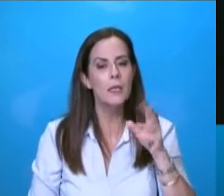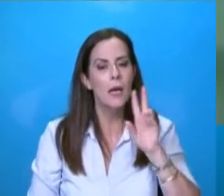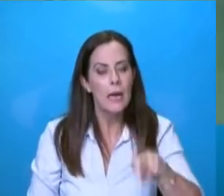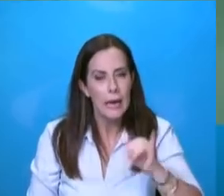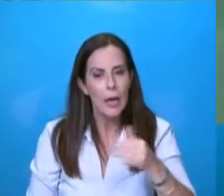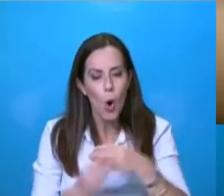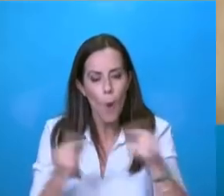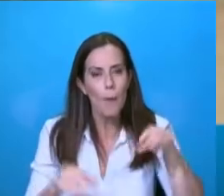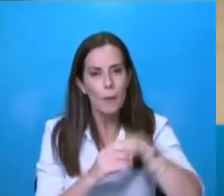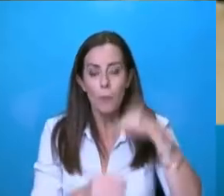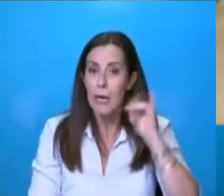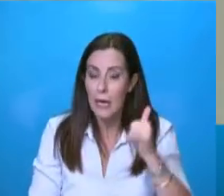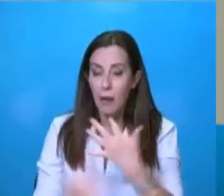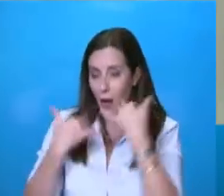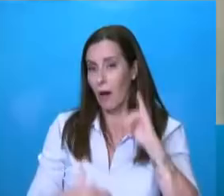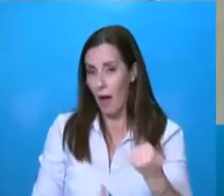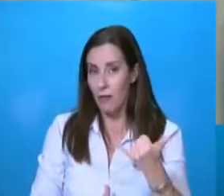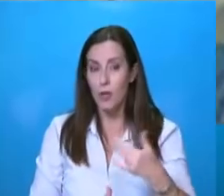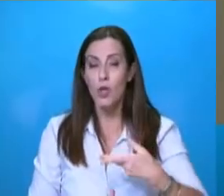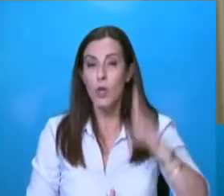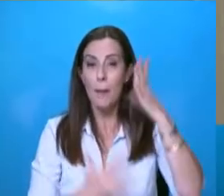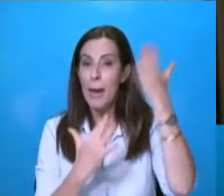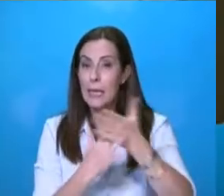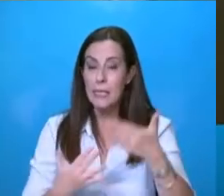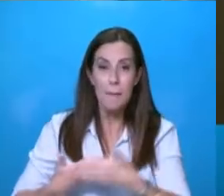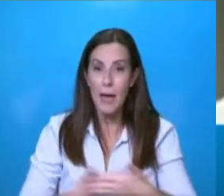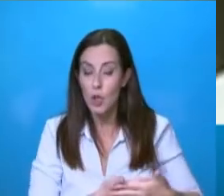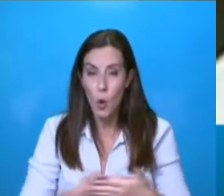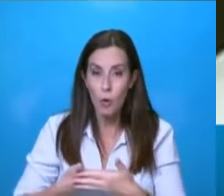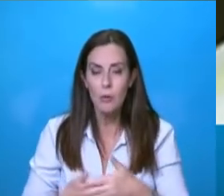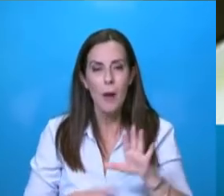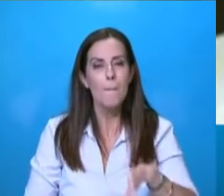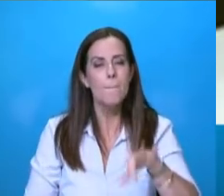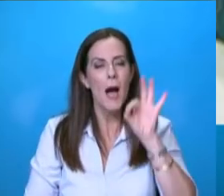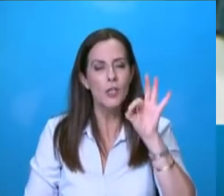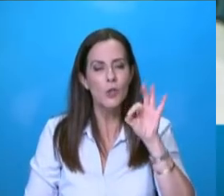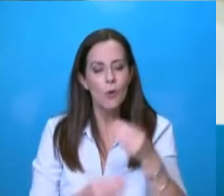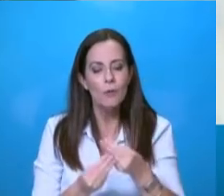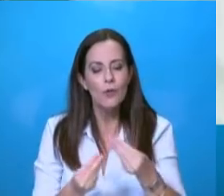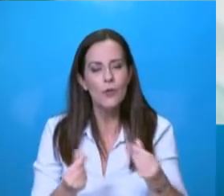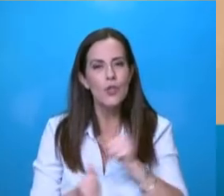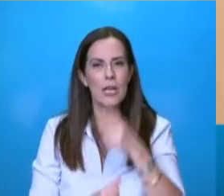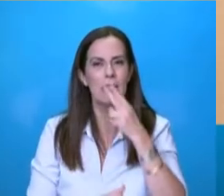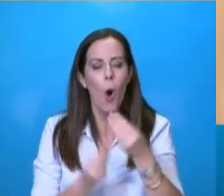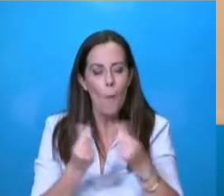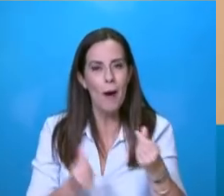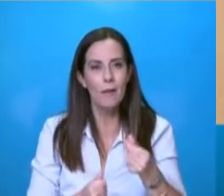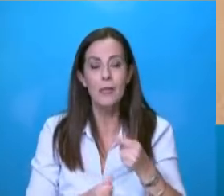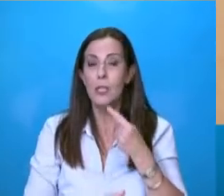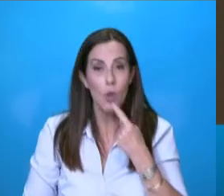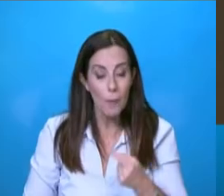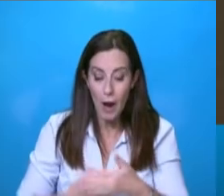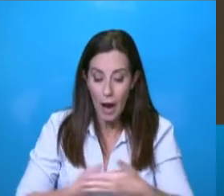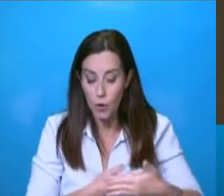אנחנו רואים שהם כן חשופים. בקרב יותר מ-50% מהילודים נמצאה עדות של תוצר פירוק של ניקוטין. המשמעות היא